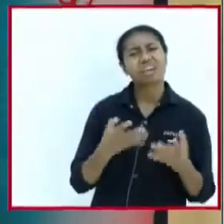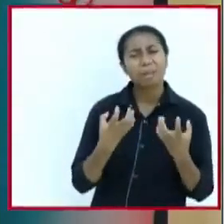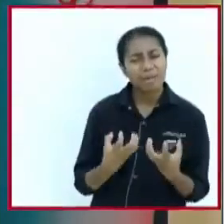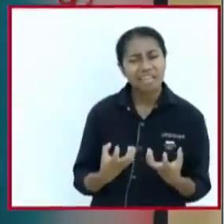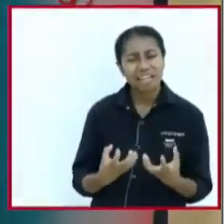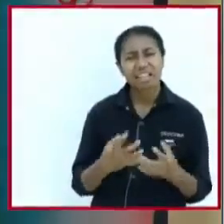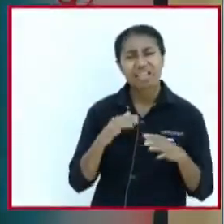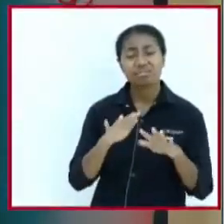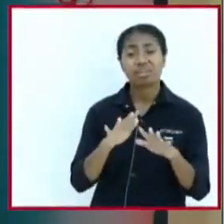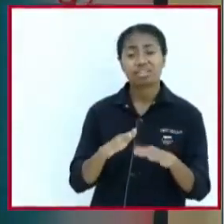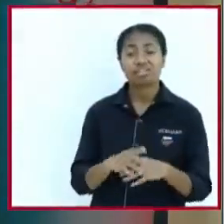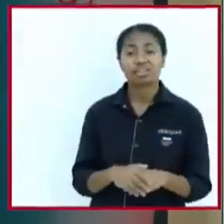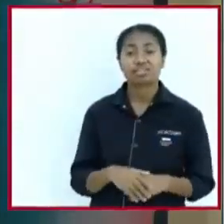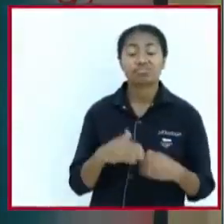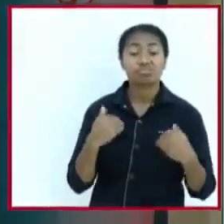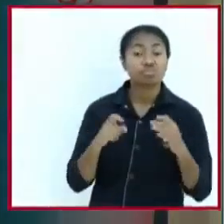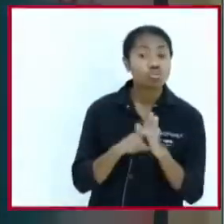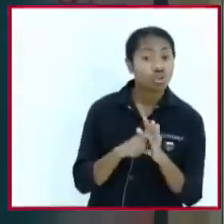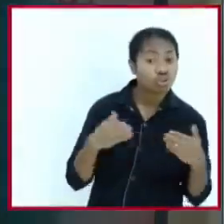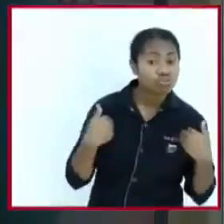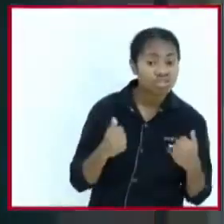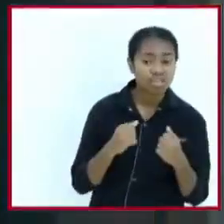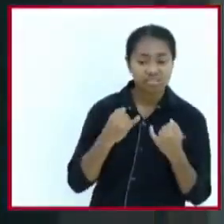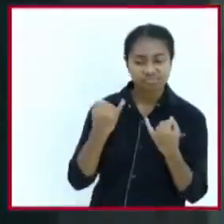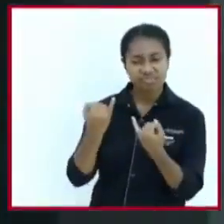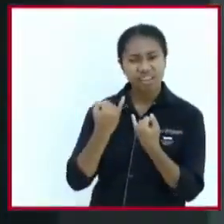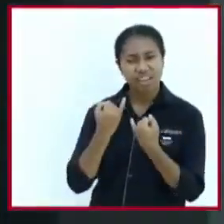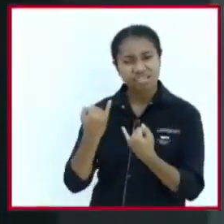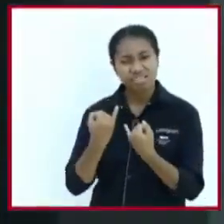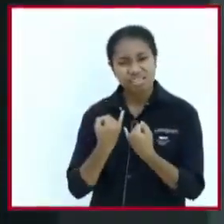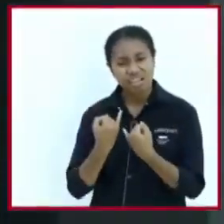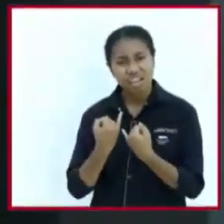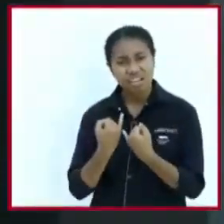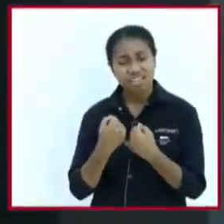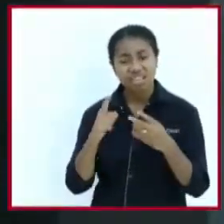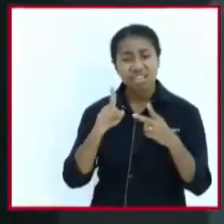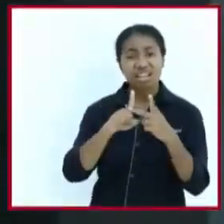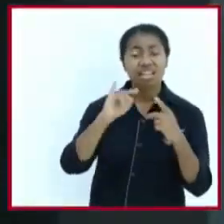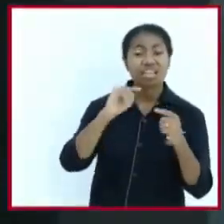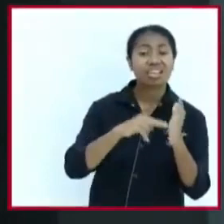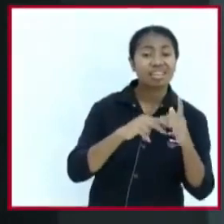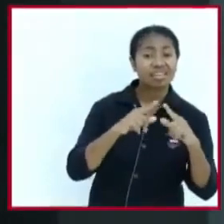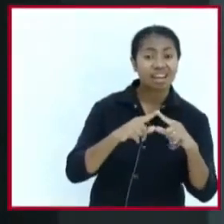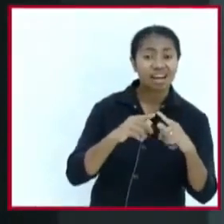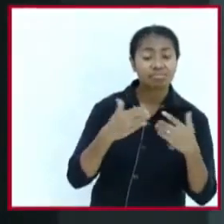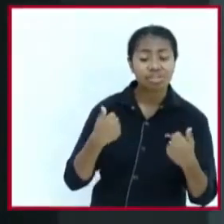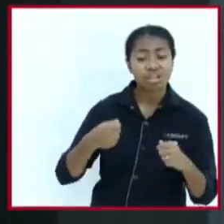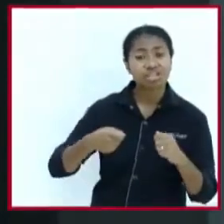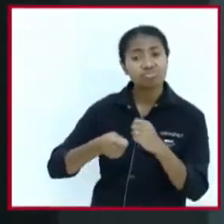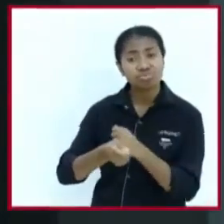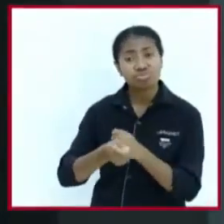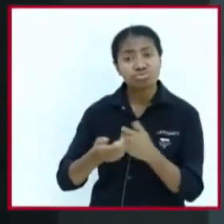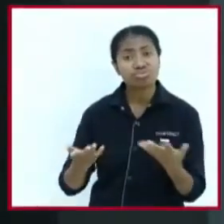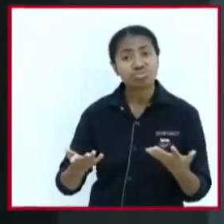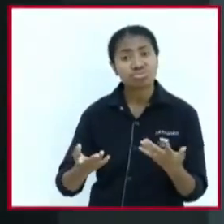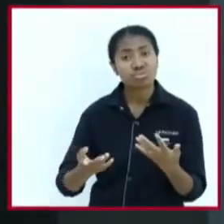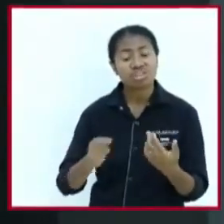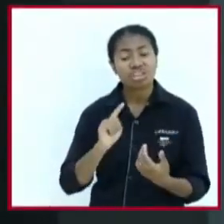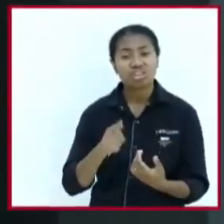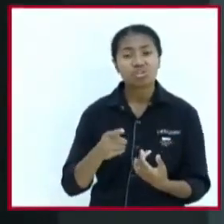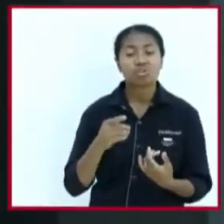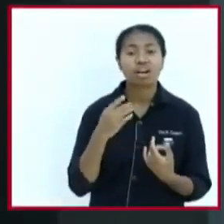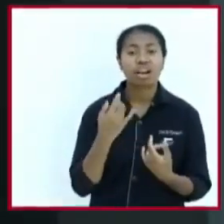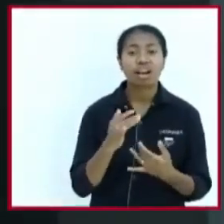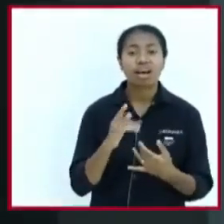bisa dikucilkan bisa dibenci diolok dihina bahkan bisa dibunuh itulah yang dialami